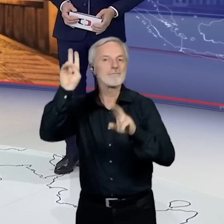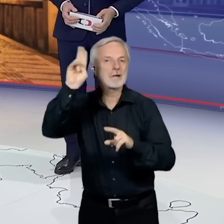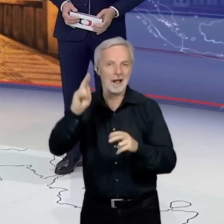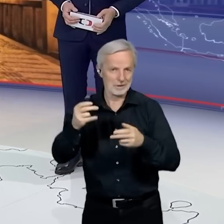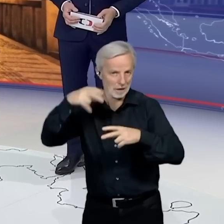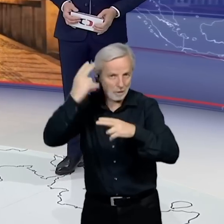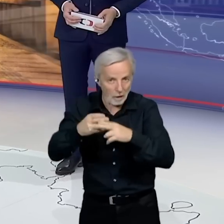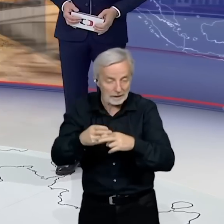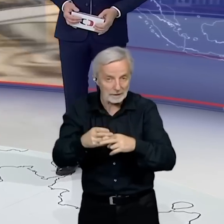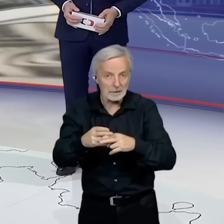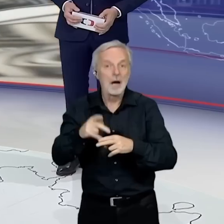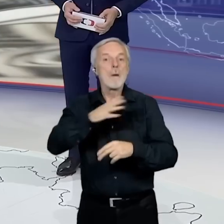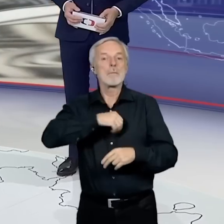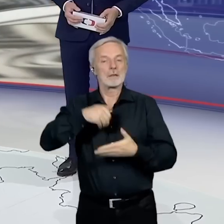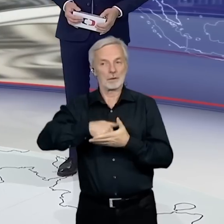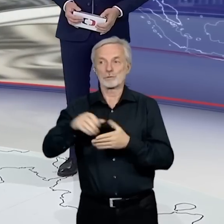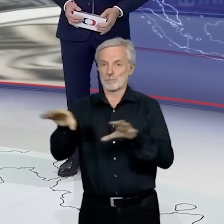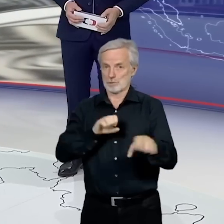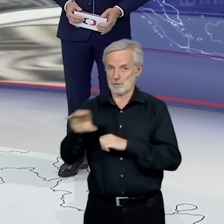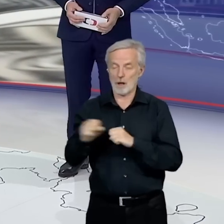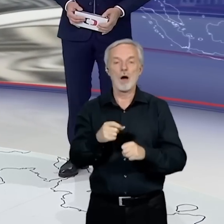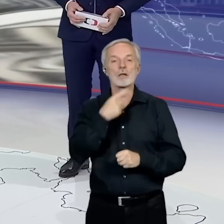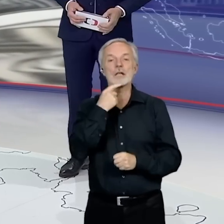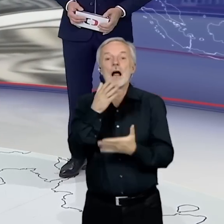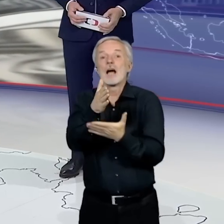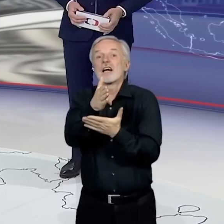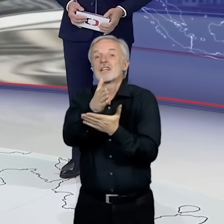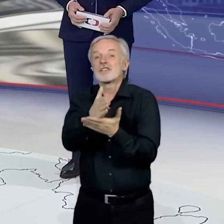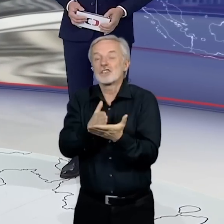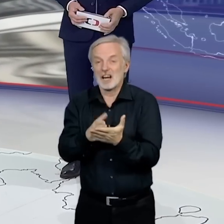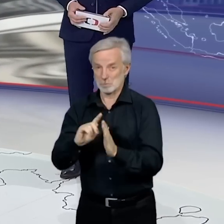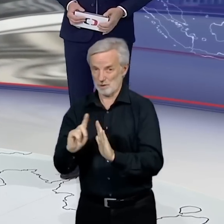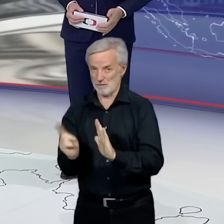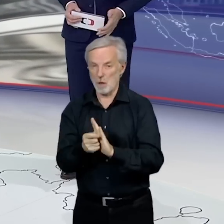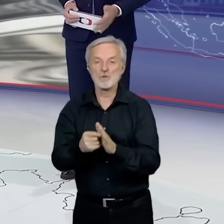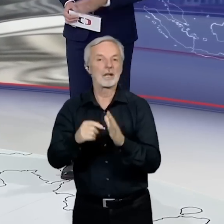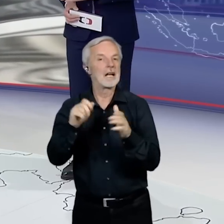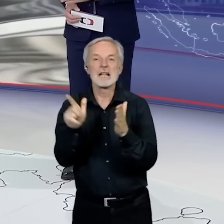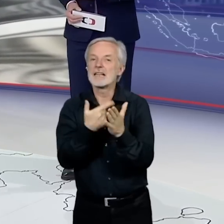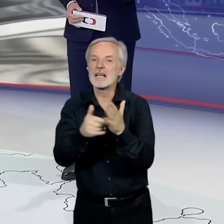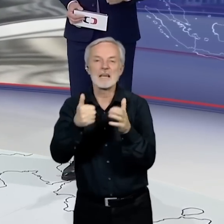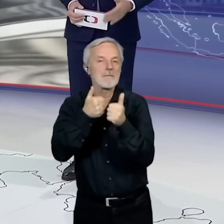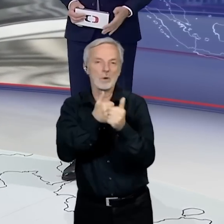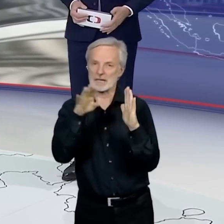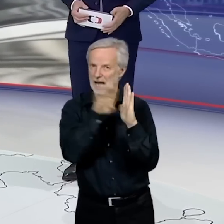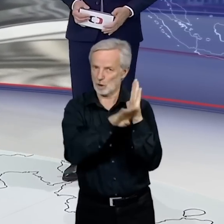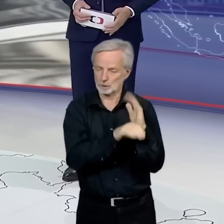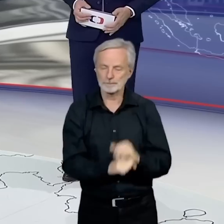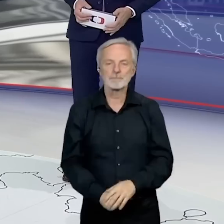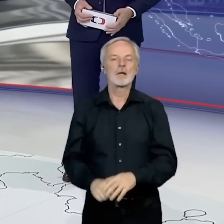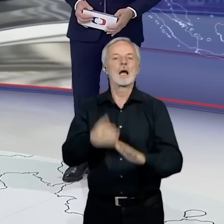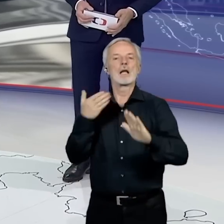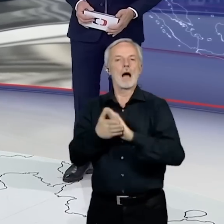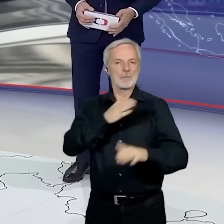ministerstva vnitra které je přijímalo to už teď vypadá že část dokumentu nesplní všechny zákonné podmínky náměstek ministra očekává